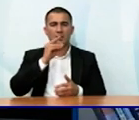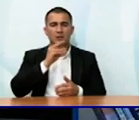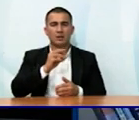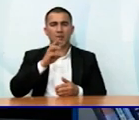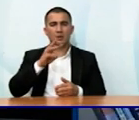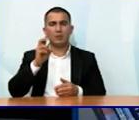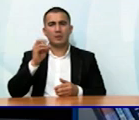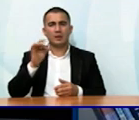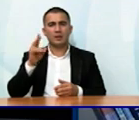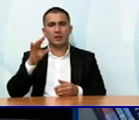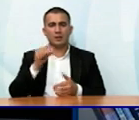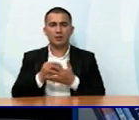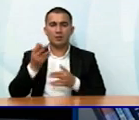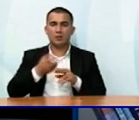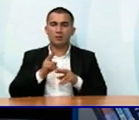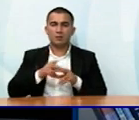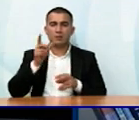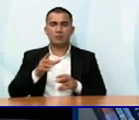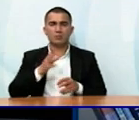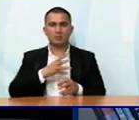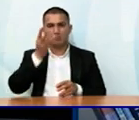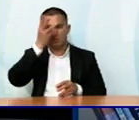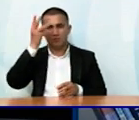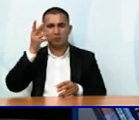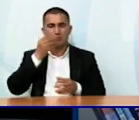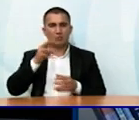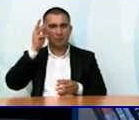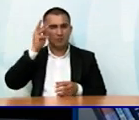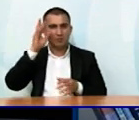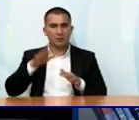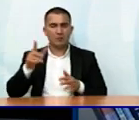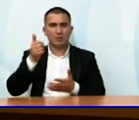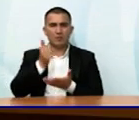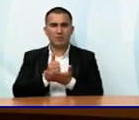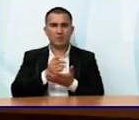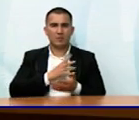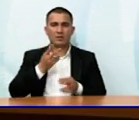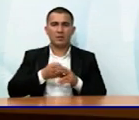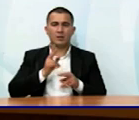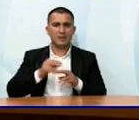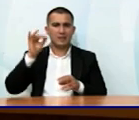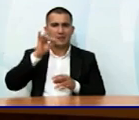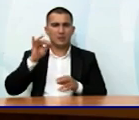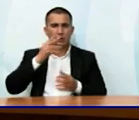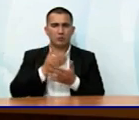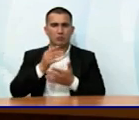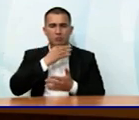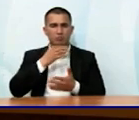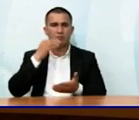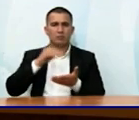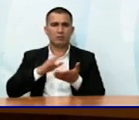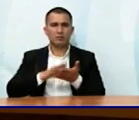qarshi kurashgan Xorazm shohning o'g'li bo'lgan, so'nggi Xorazm shoh bo'lgan, tarixda eng matonatli, eng